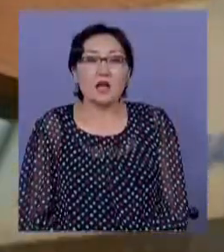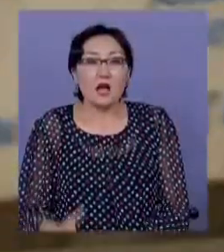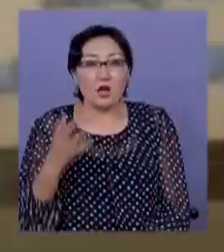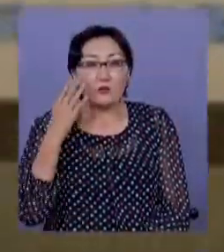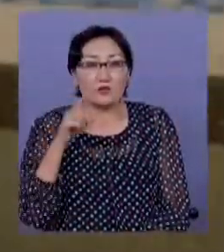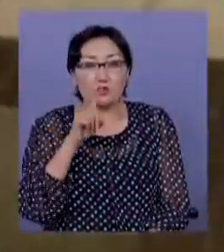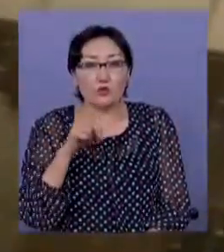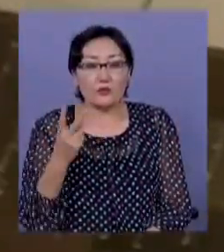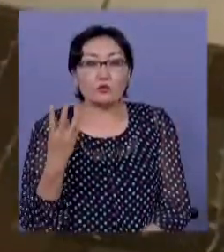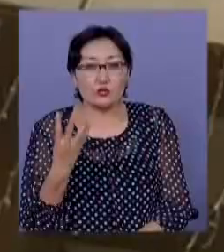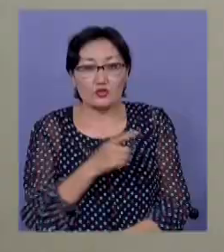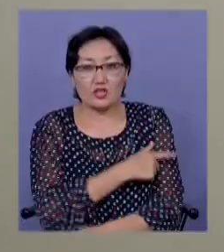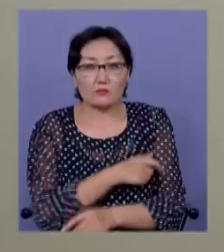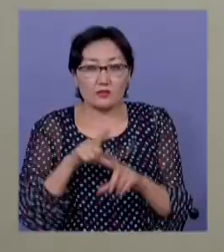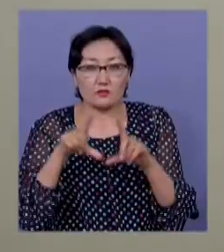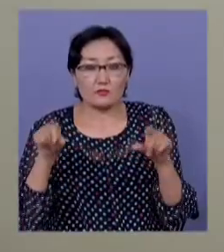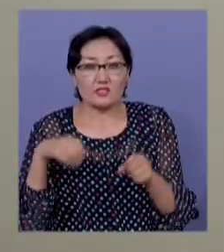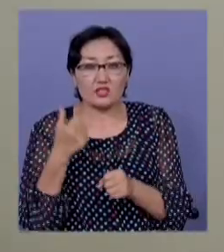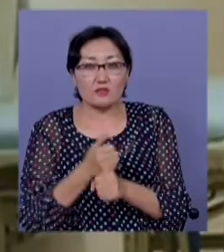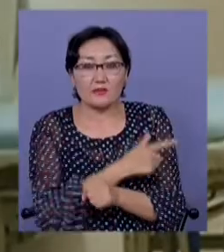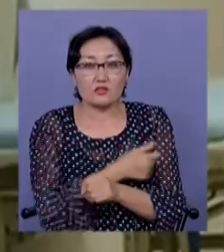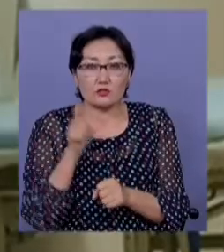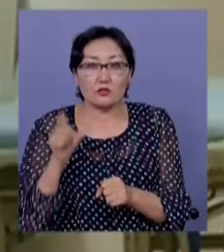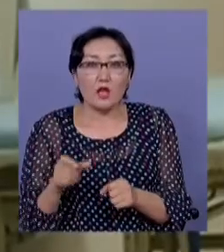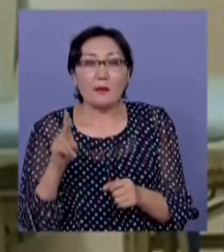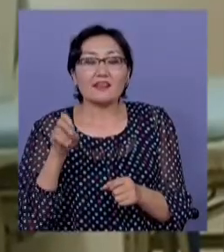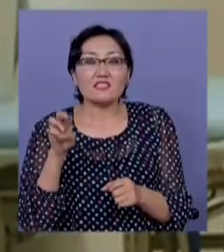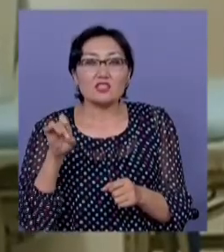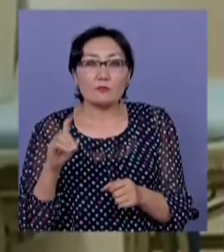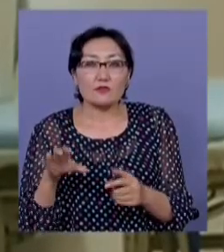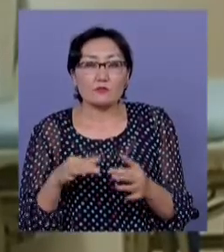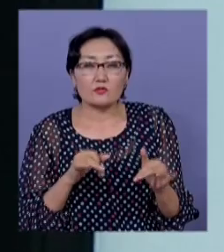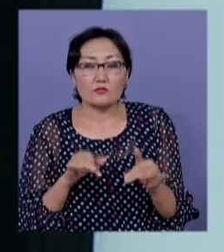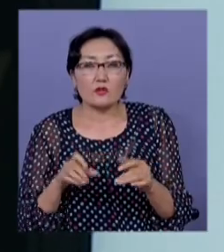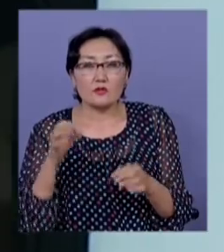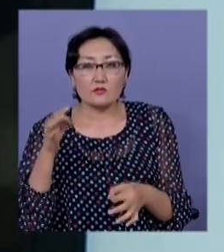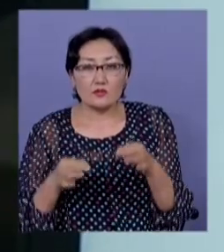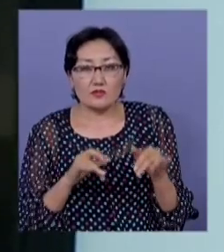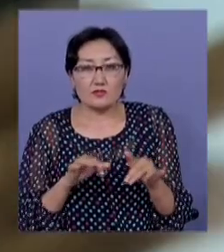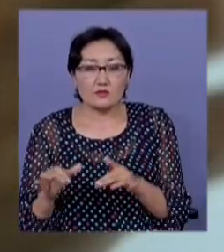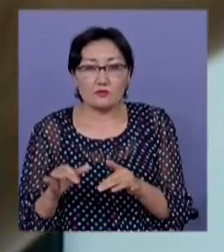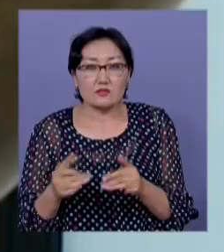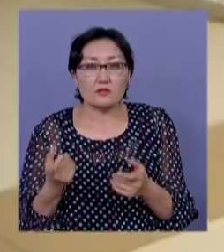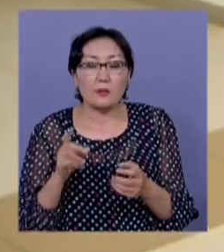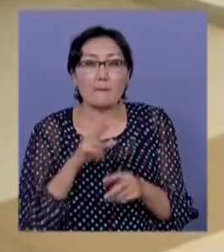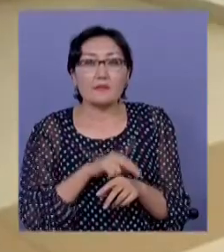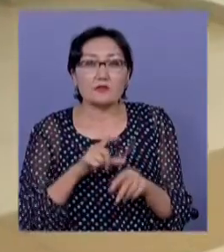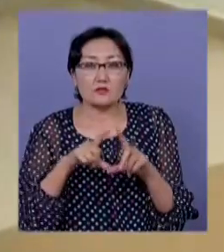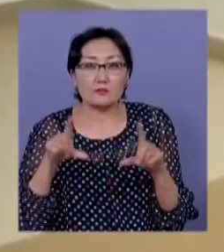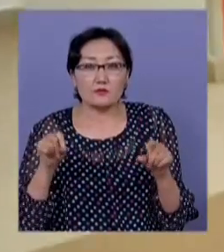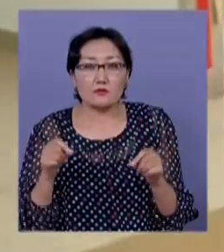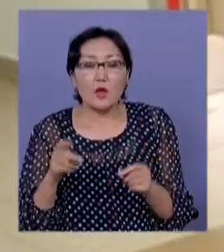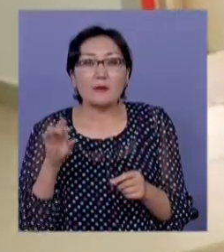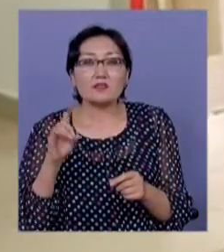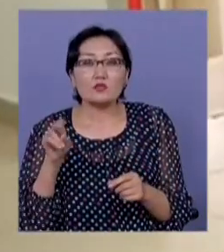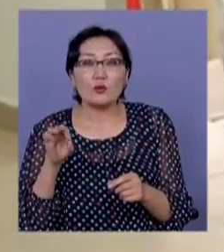Алматыдағы нөмірі 4-ші қалалық клиникалық ауруханасының бас дәрігері Қанат Тезекбаевтың үстінен қозғалған қылмыстық іске полиция департаменті